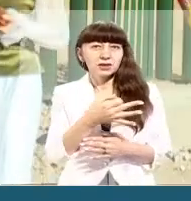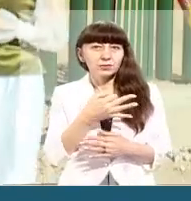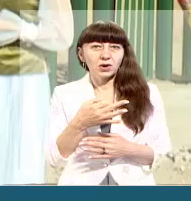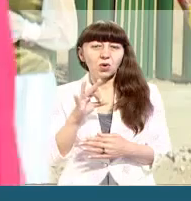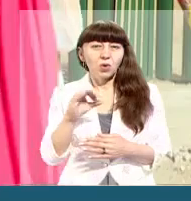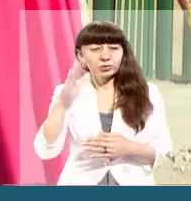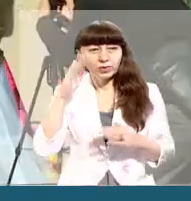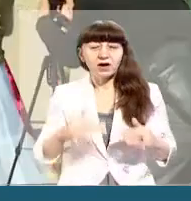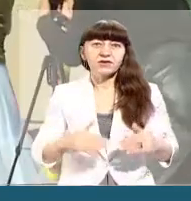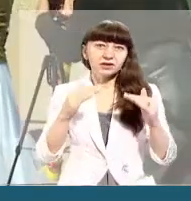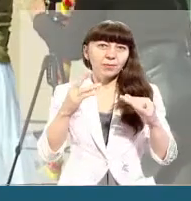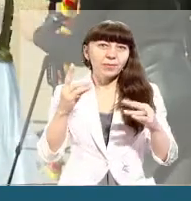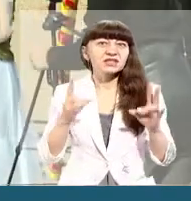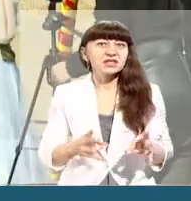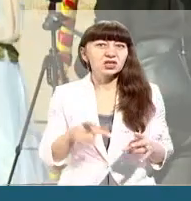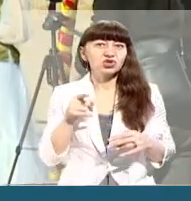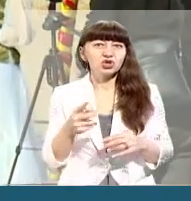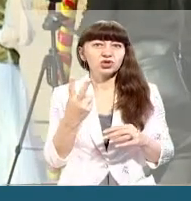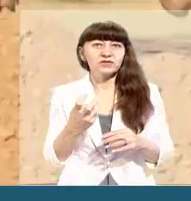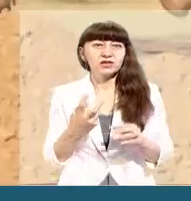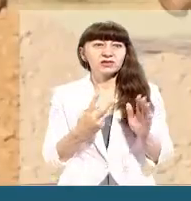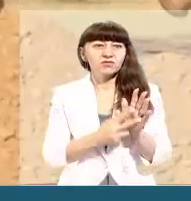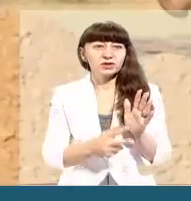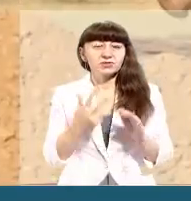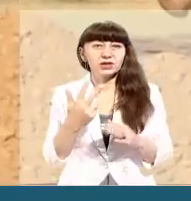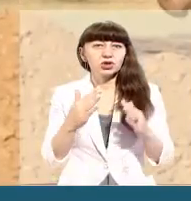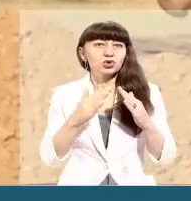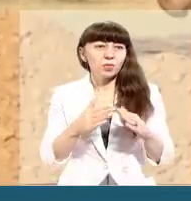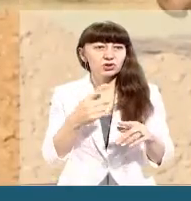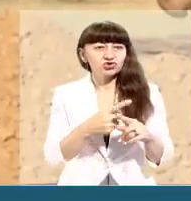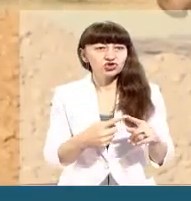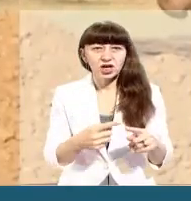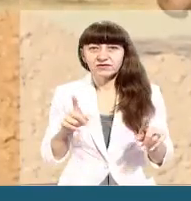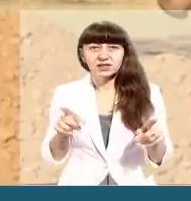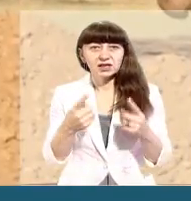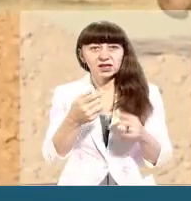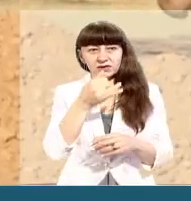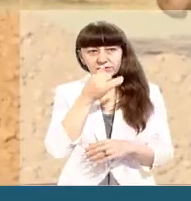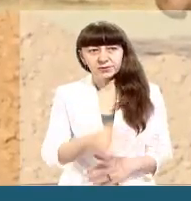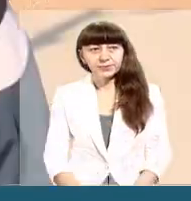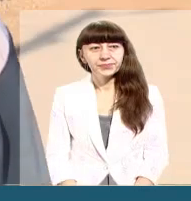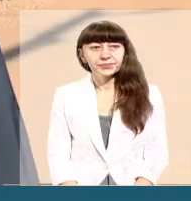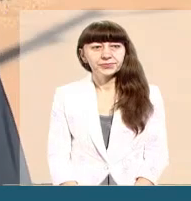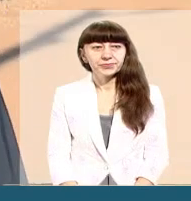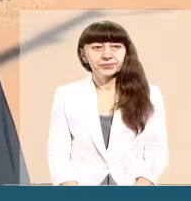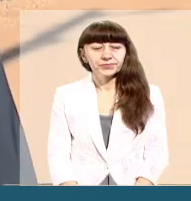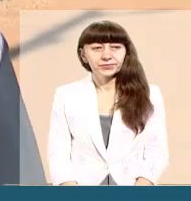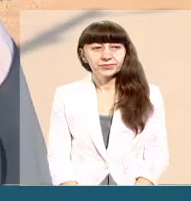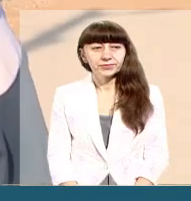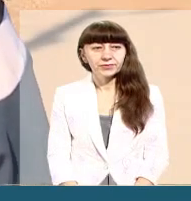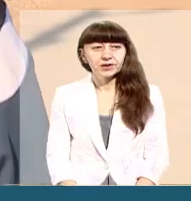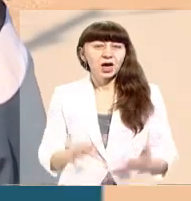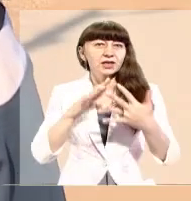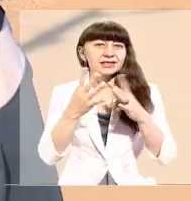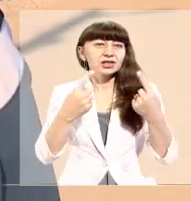области от паводка пострадало 1283 дома, часть из которых не подлежит восстановлению.